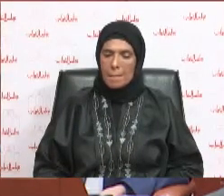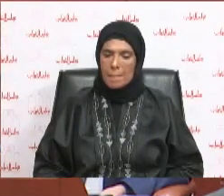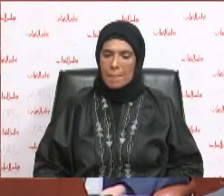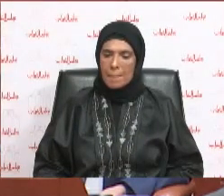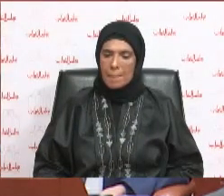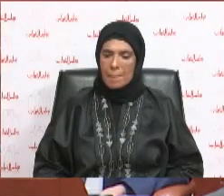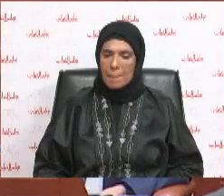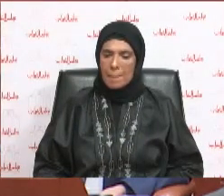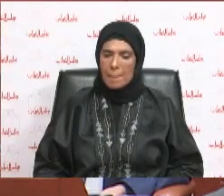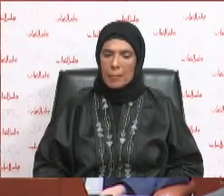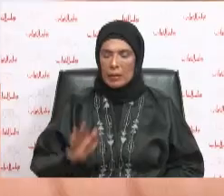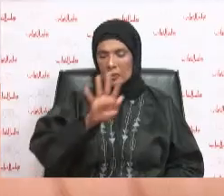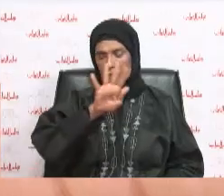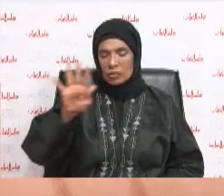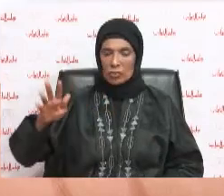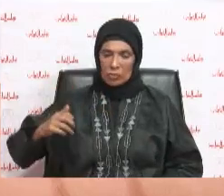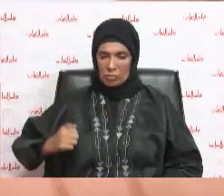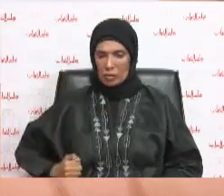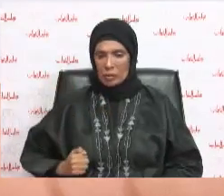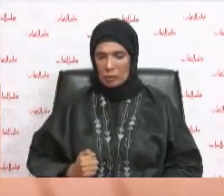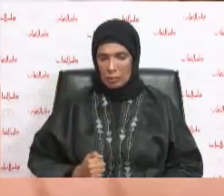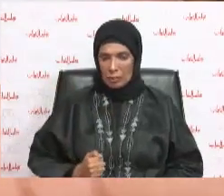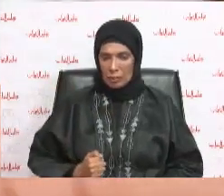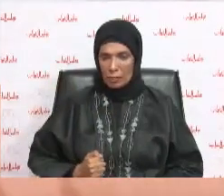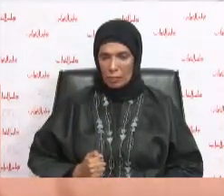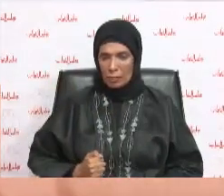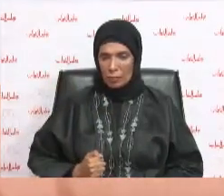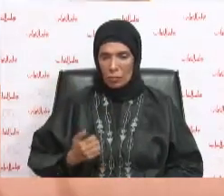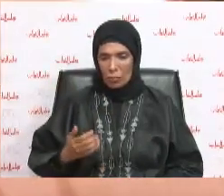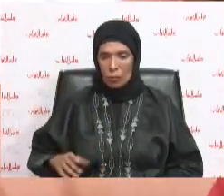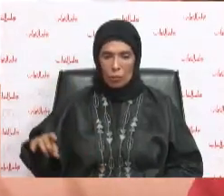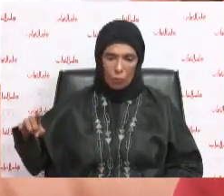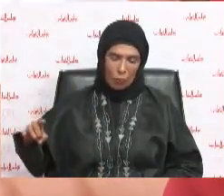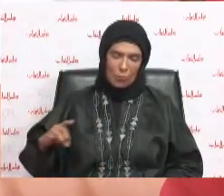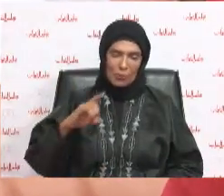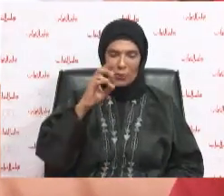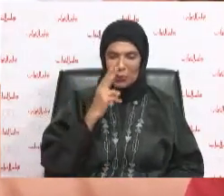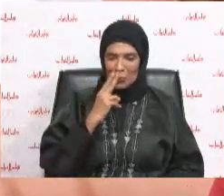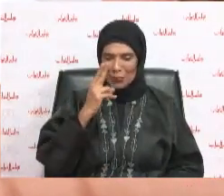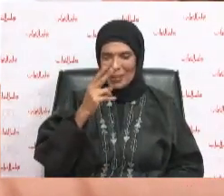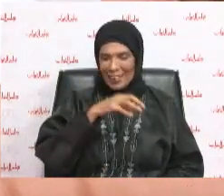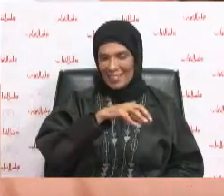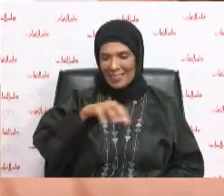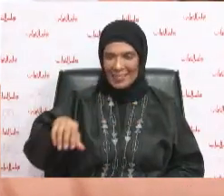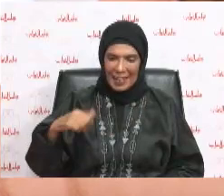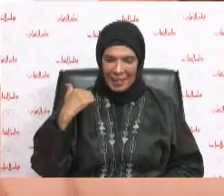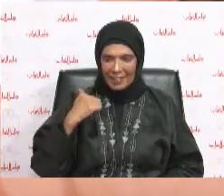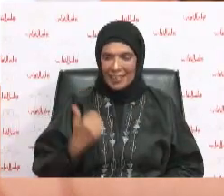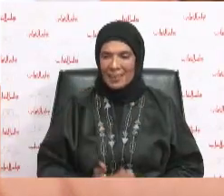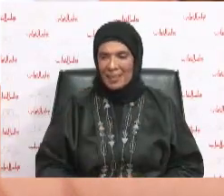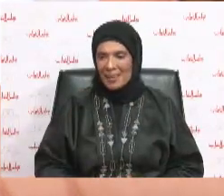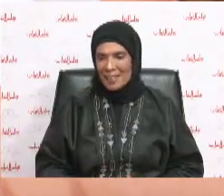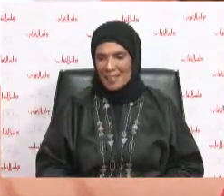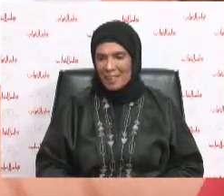يعني إحنا الشعب البحريني وده يعني كلنا نحب نروح نستانس ونشوف دول جديدة،